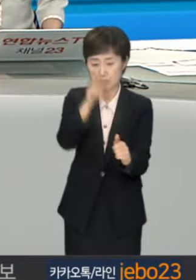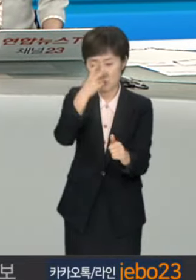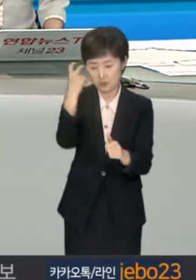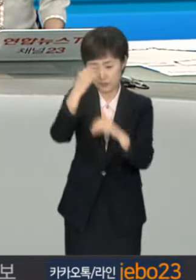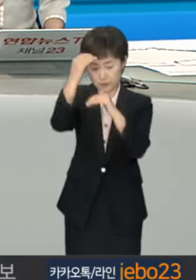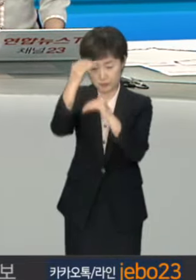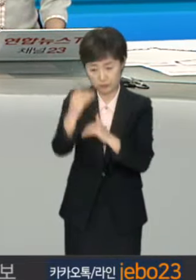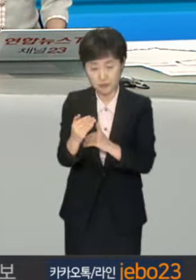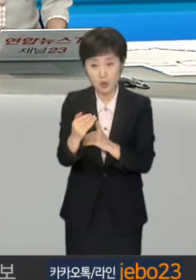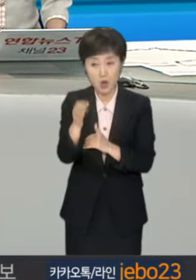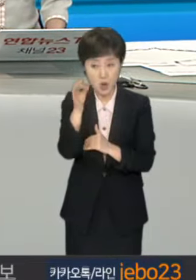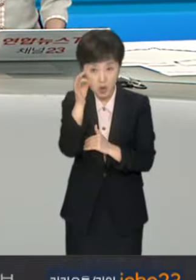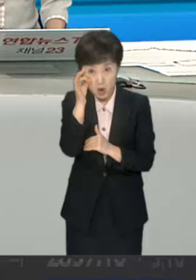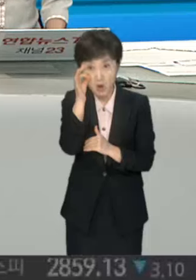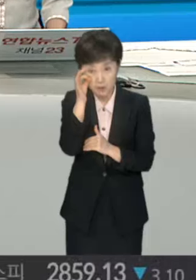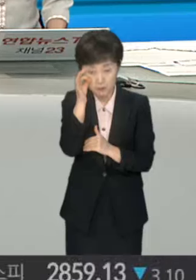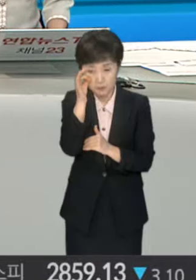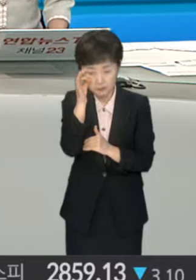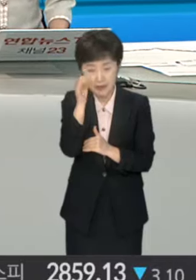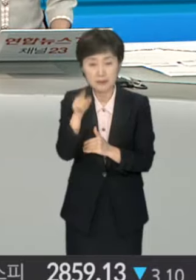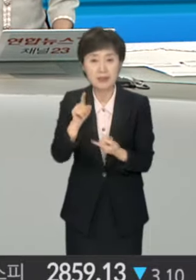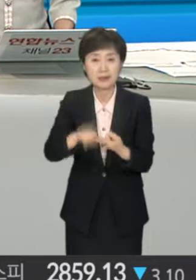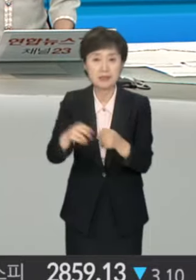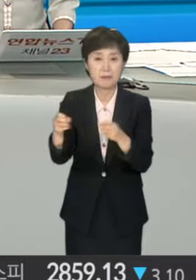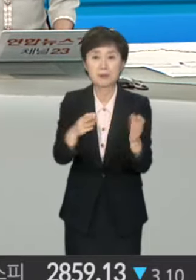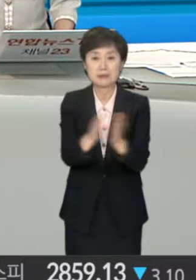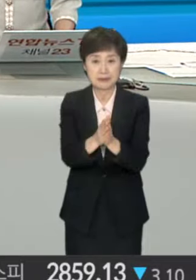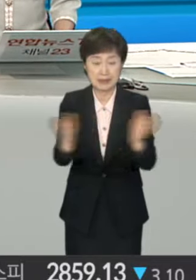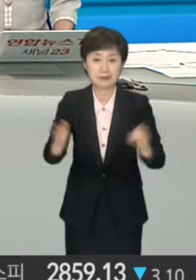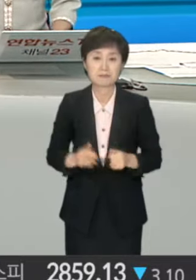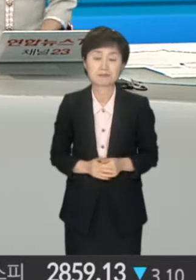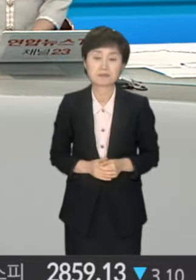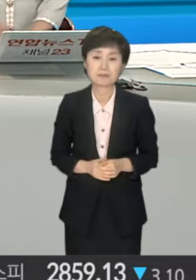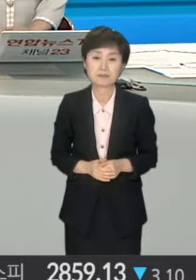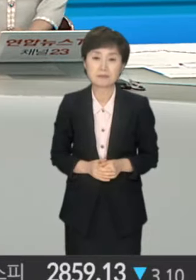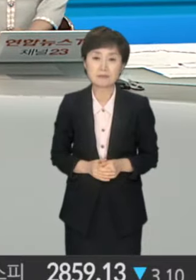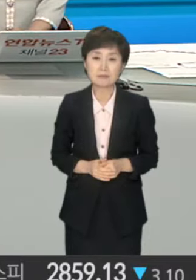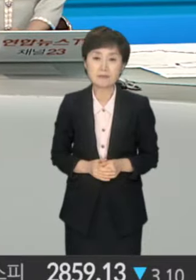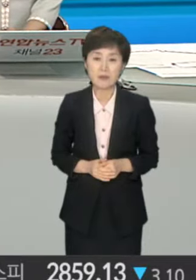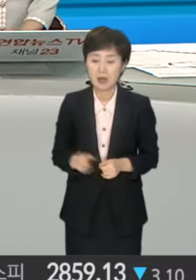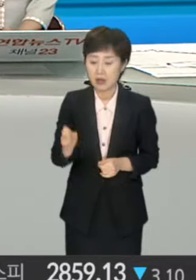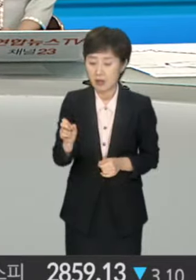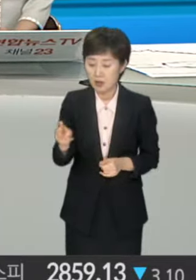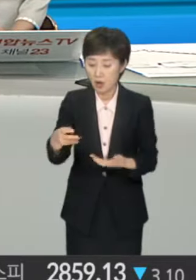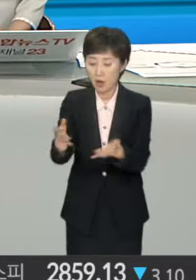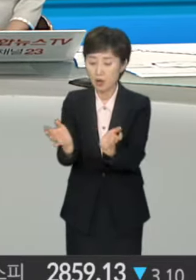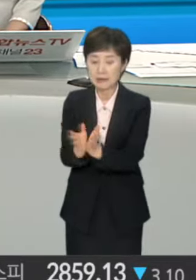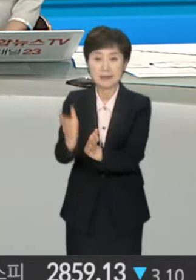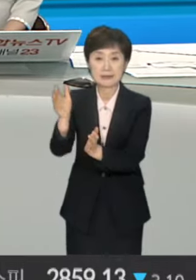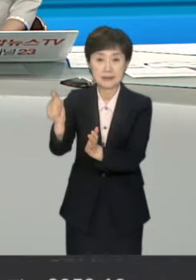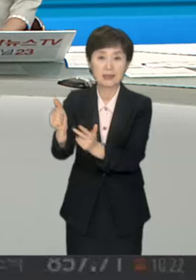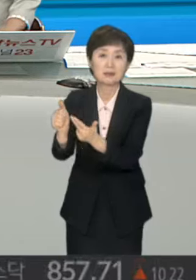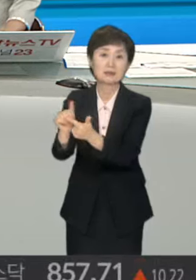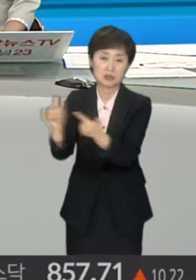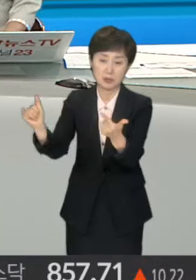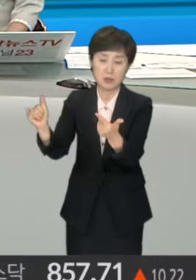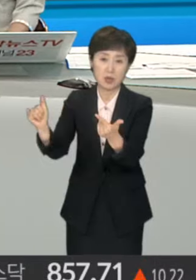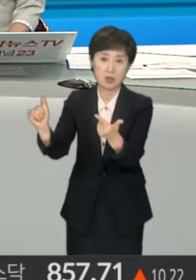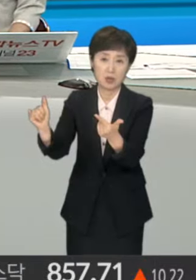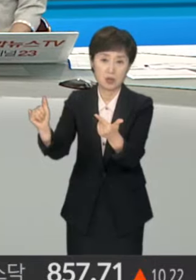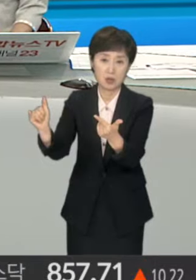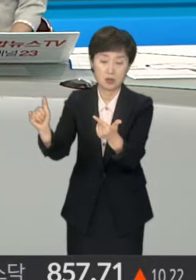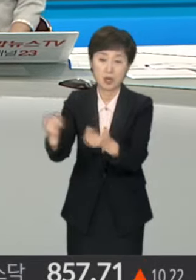경찰의 최종 수사 결과도 이야기를 좀 해보겠습니다. 네네. 일단 여단장들 6명을 업무상 과실치사 혐의로 송치를